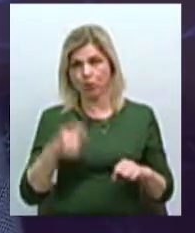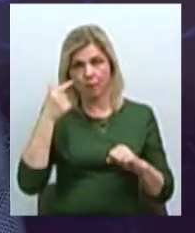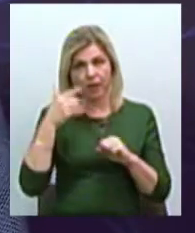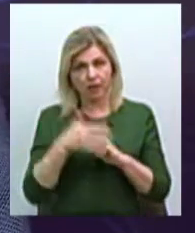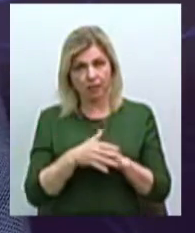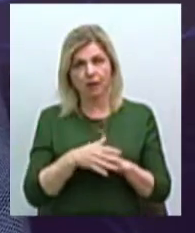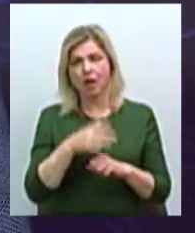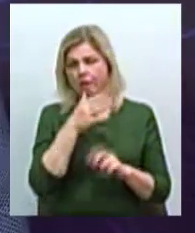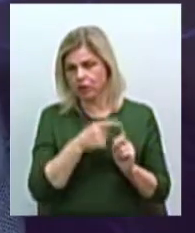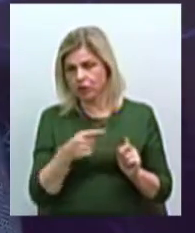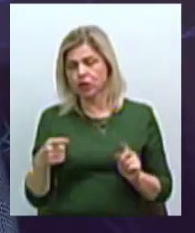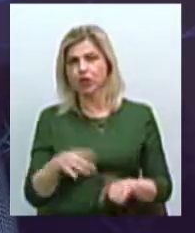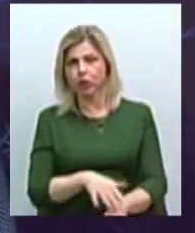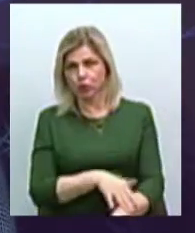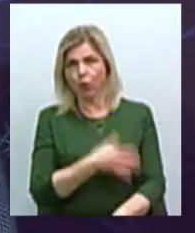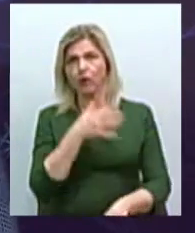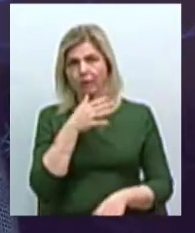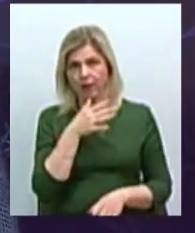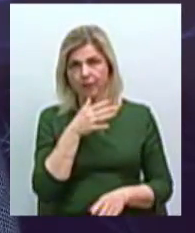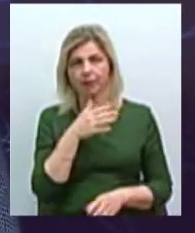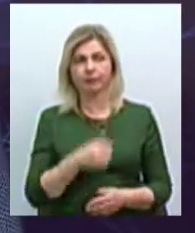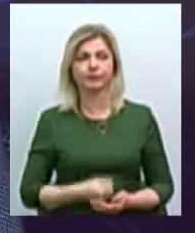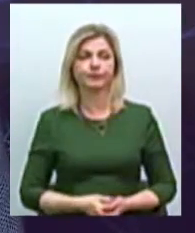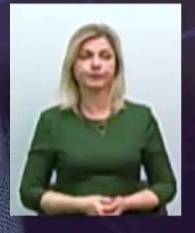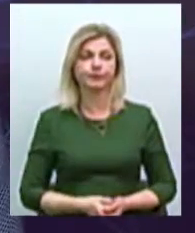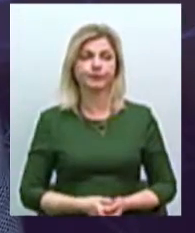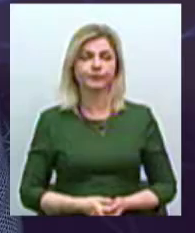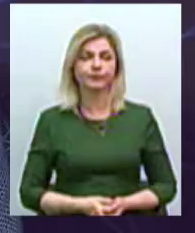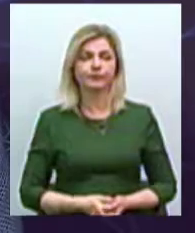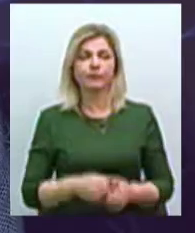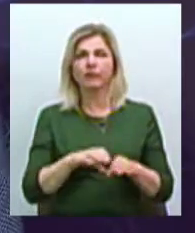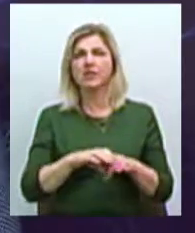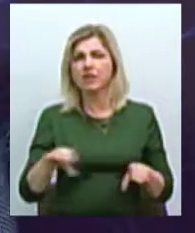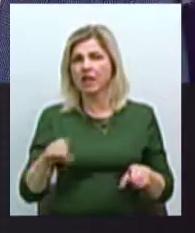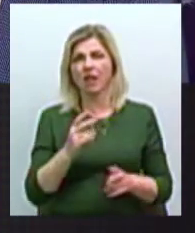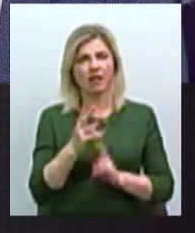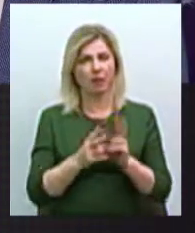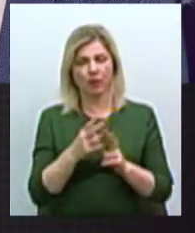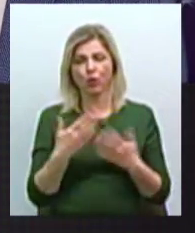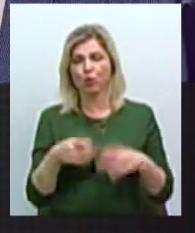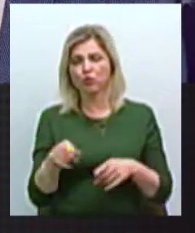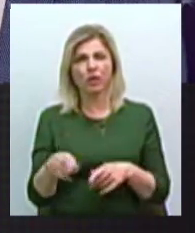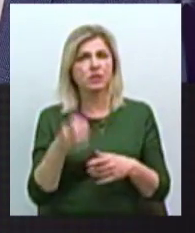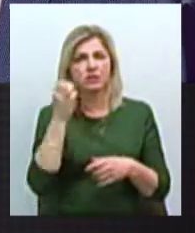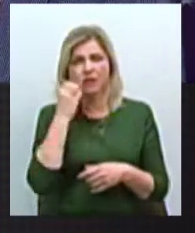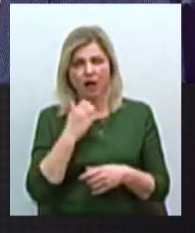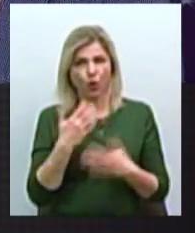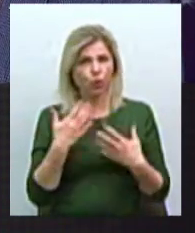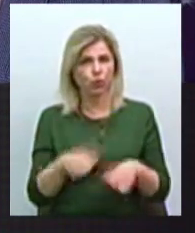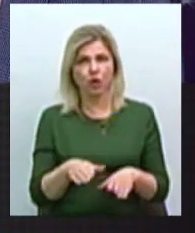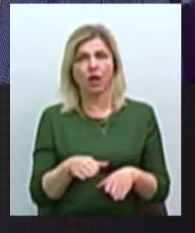на протяжении очень долгого периода времени сети не менялись. Они уже выработали свой ресурс, и, безусловно, для того,